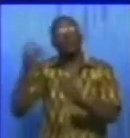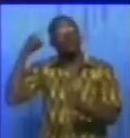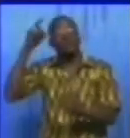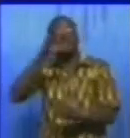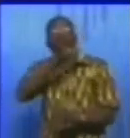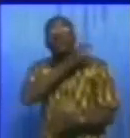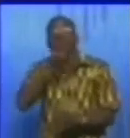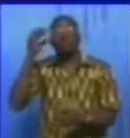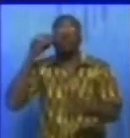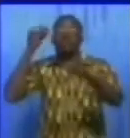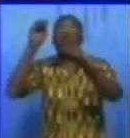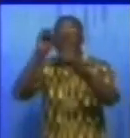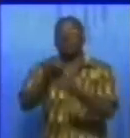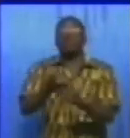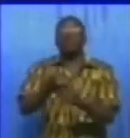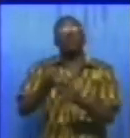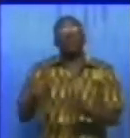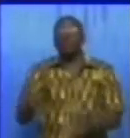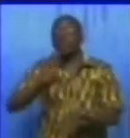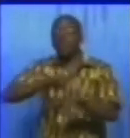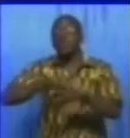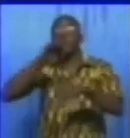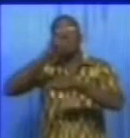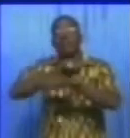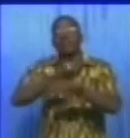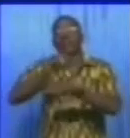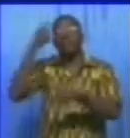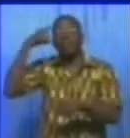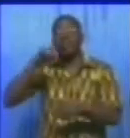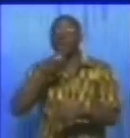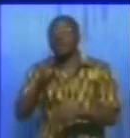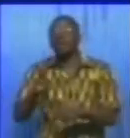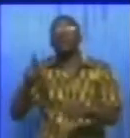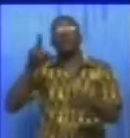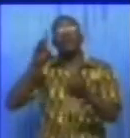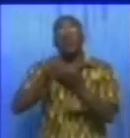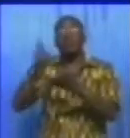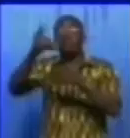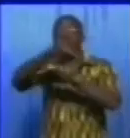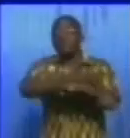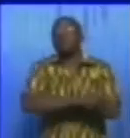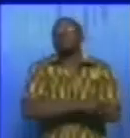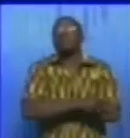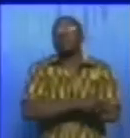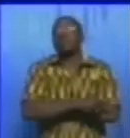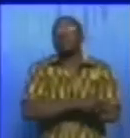seul objectif. Tout mettre en œuvre pour être dans les délais.